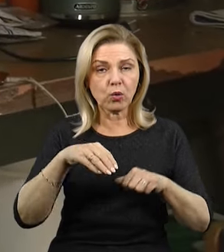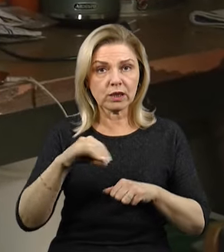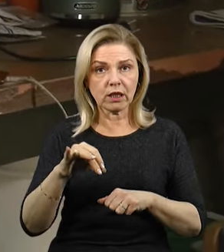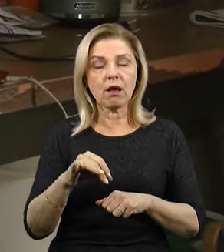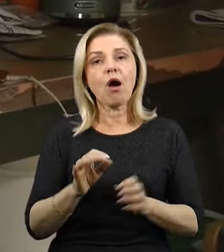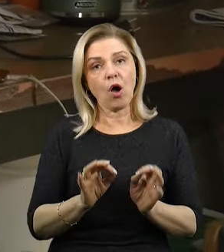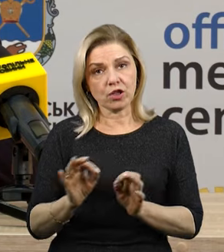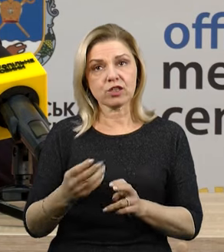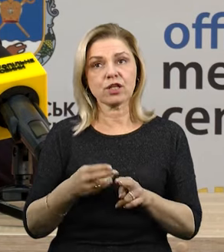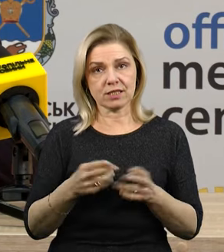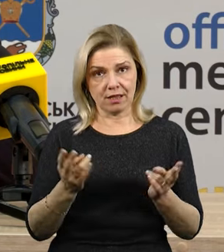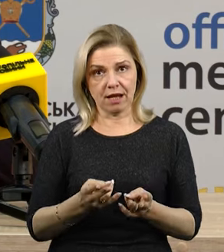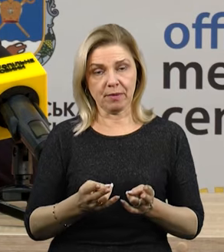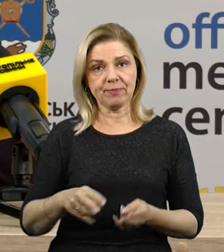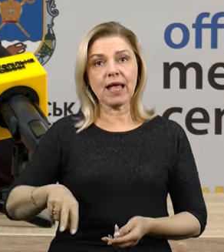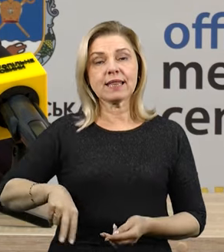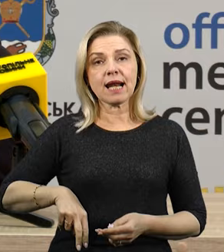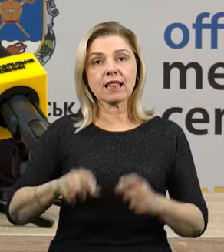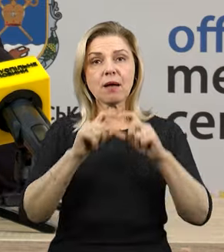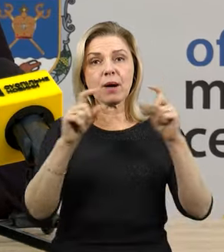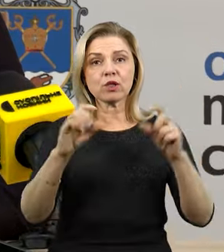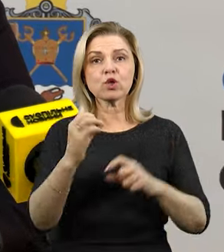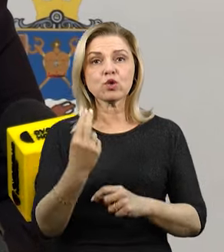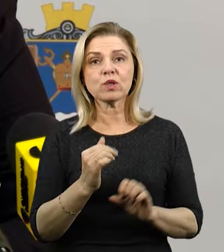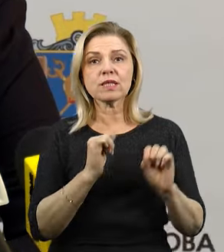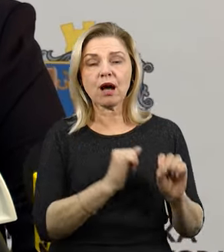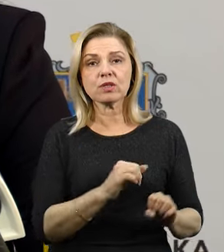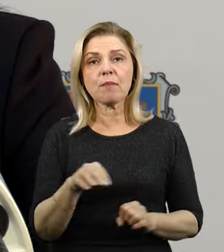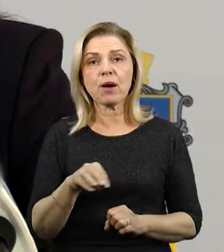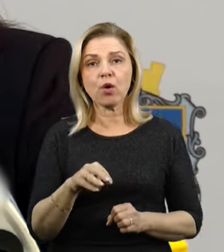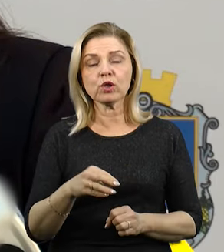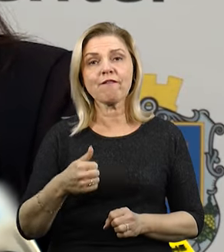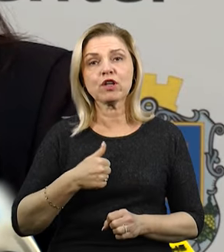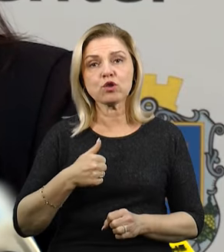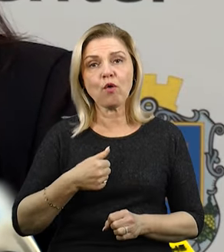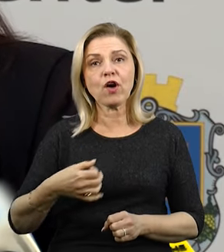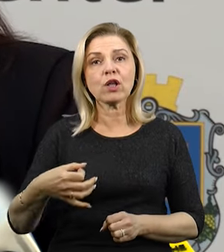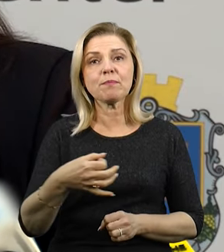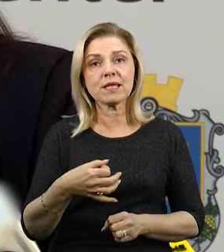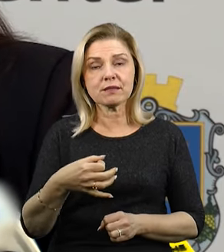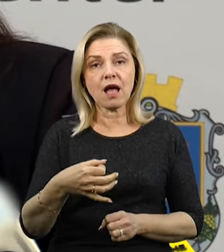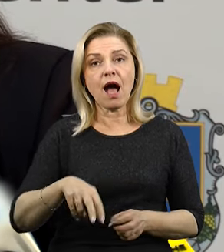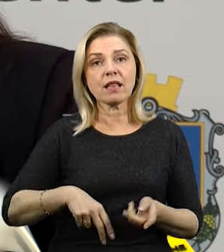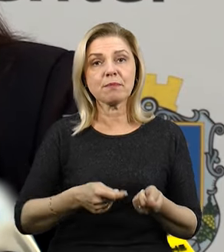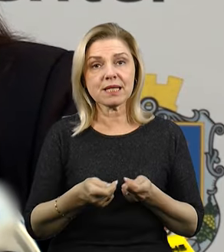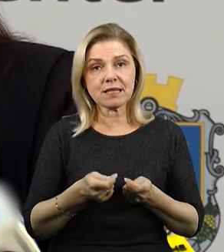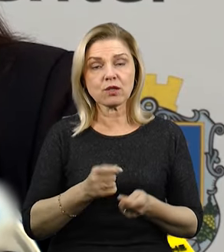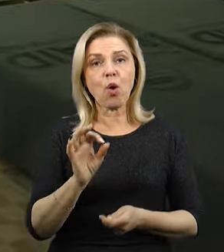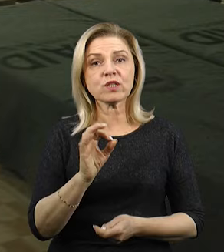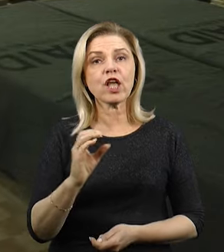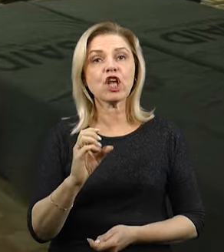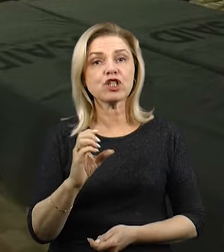конечно буду приходити директорка Департаменту соціального захисту Миколаївської обласної військової адміністрації Оксана яльчиєва